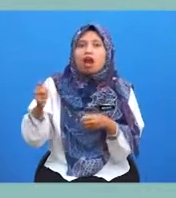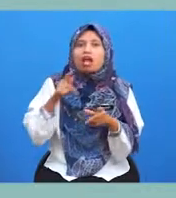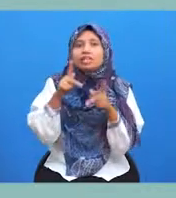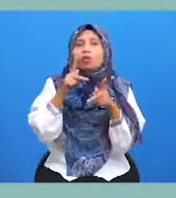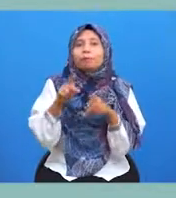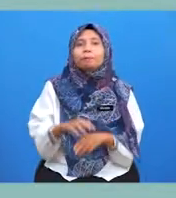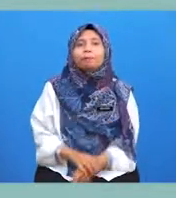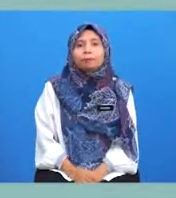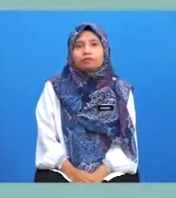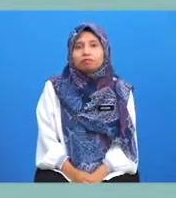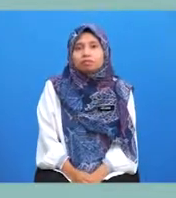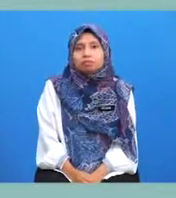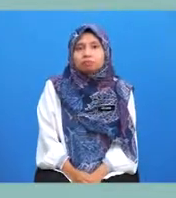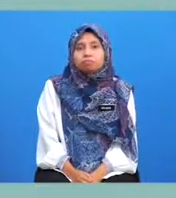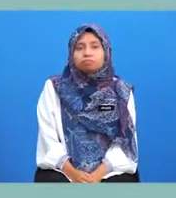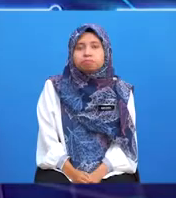alat komunikasi.